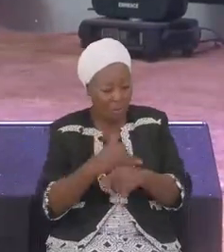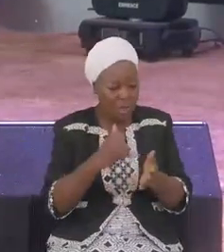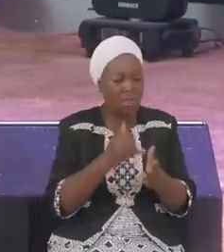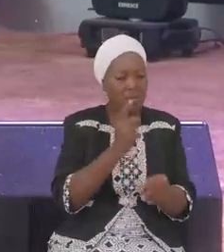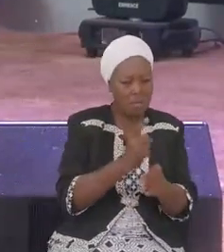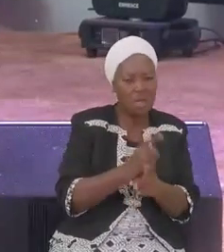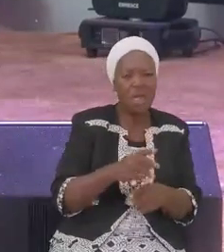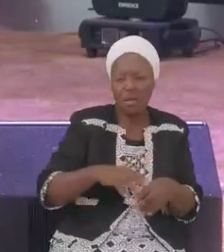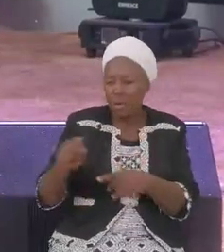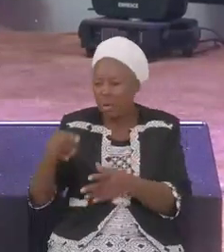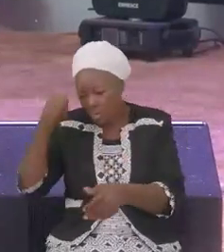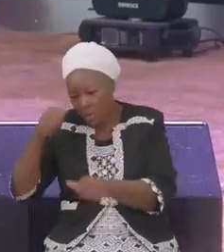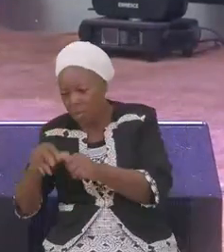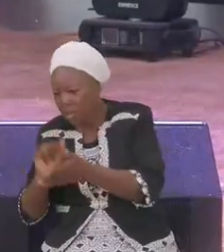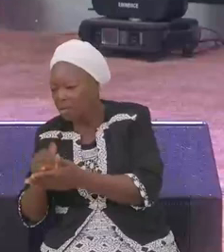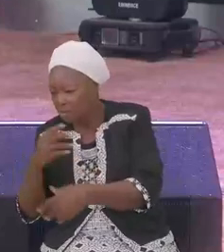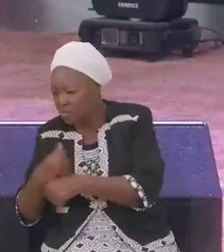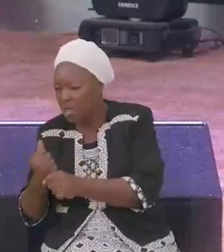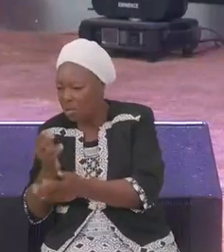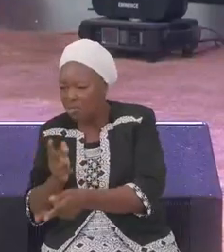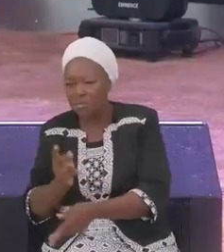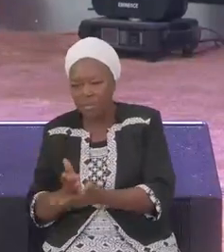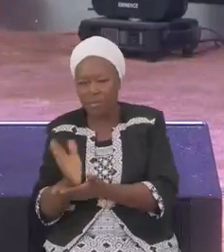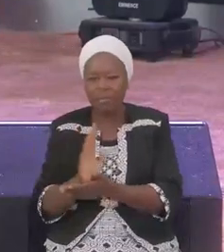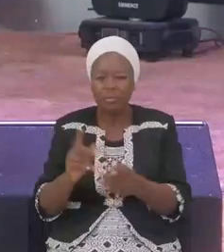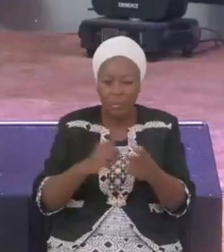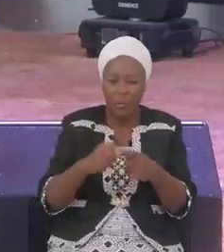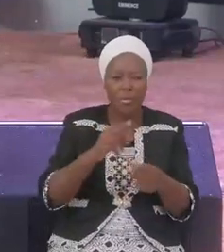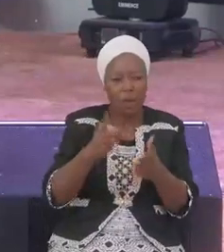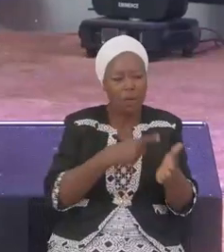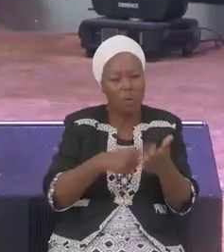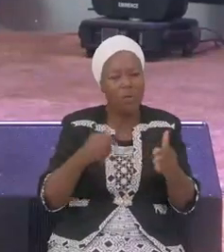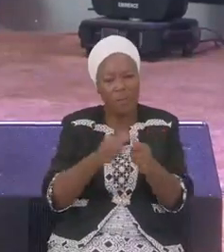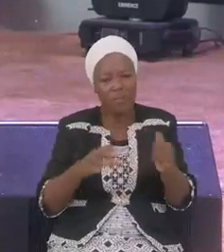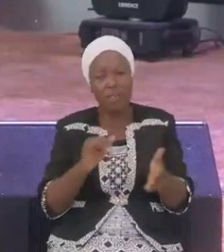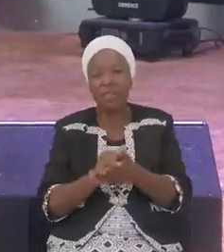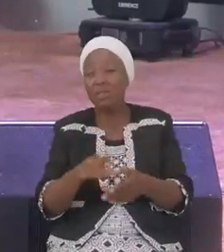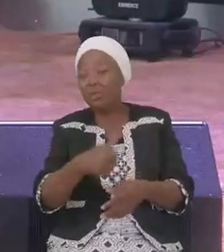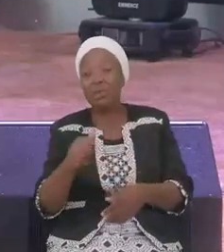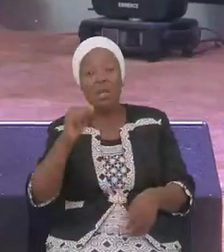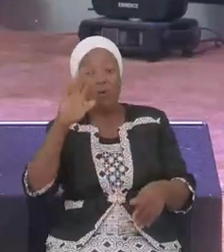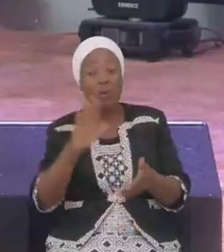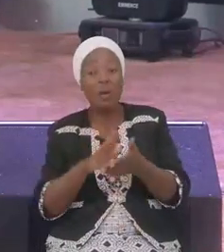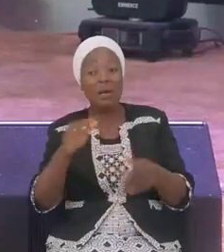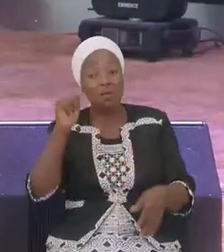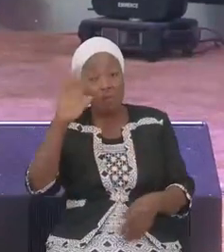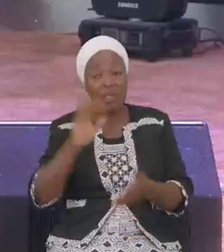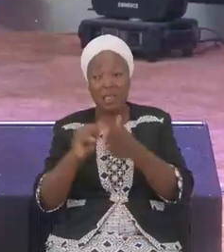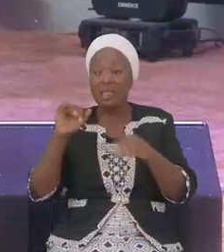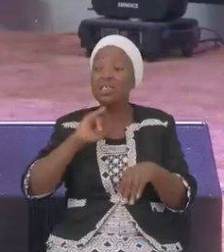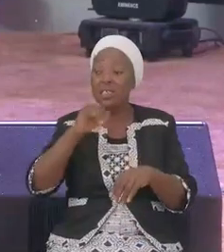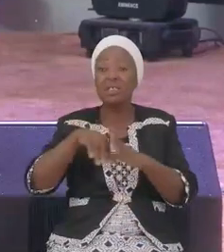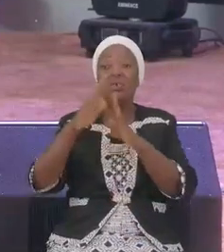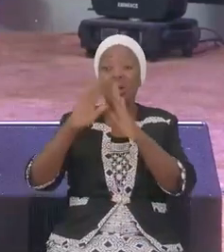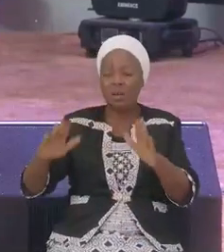les choses, tu étais dans la polygamie, tu as corrigé cela, et la femme supplémentaire, tu l'as relâchée, elle